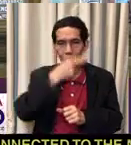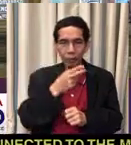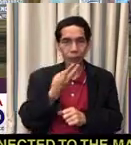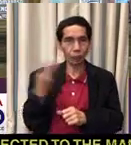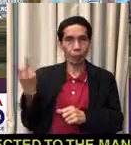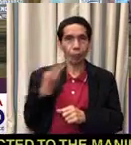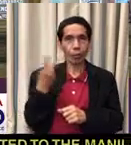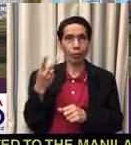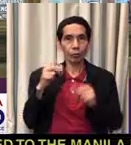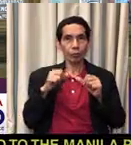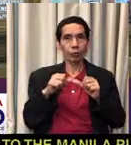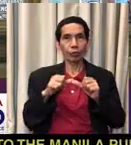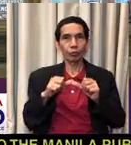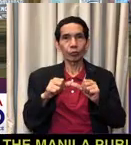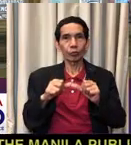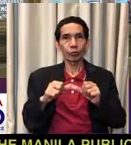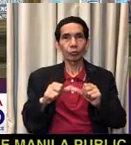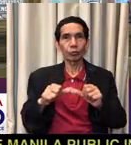be consistent.